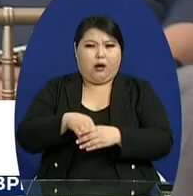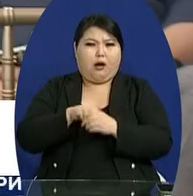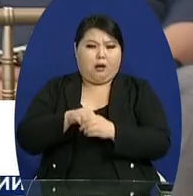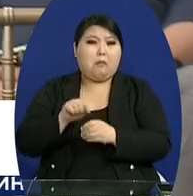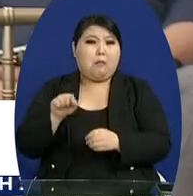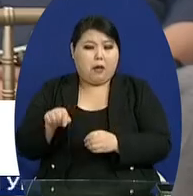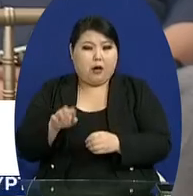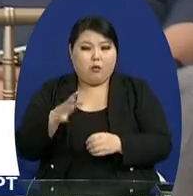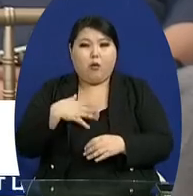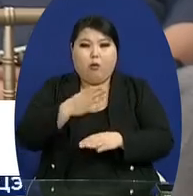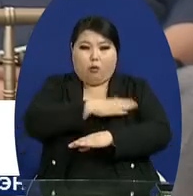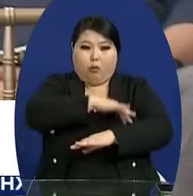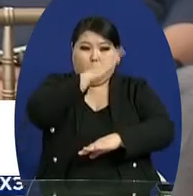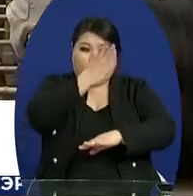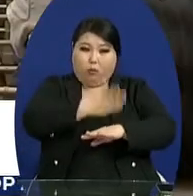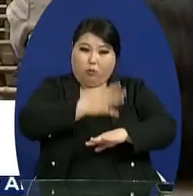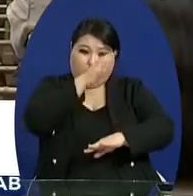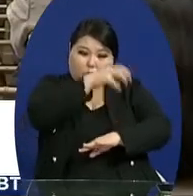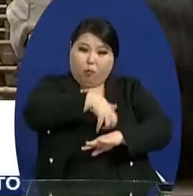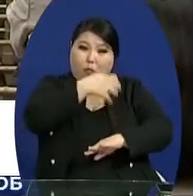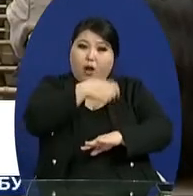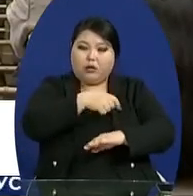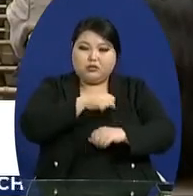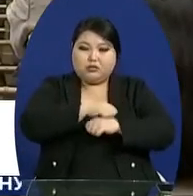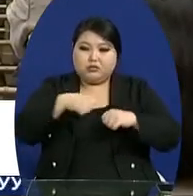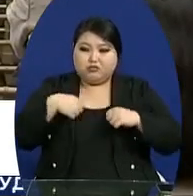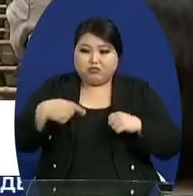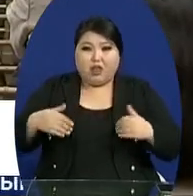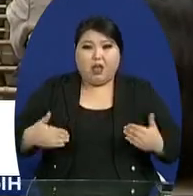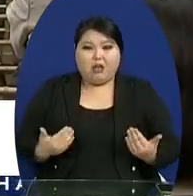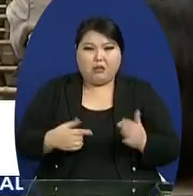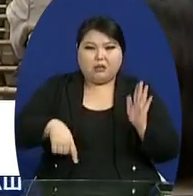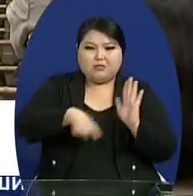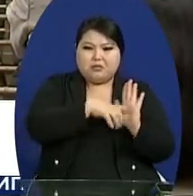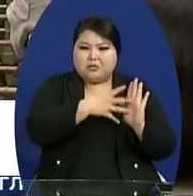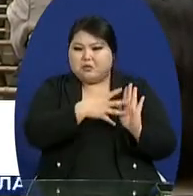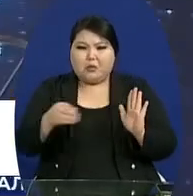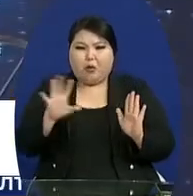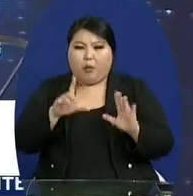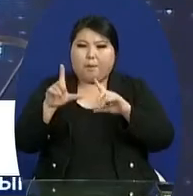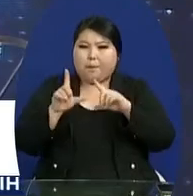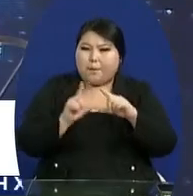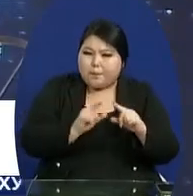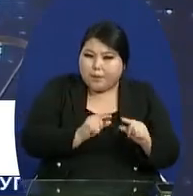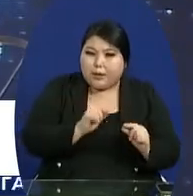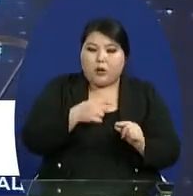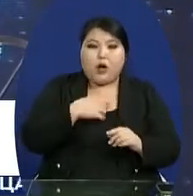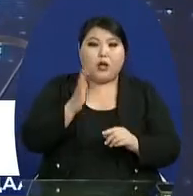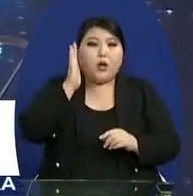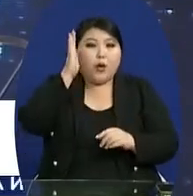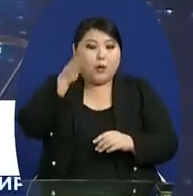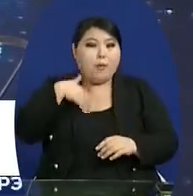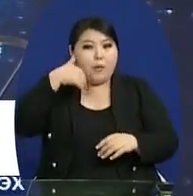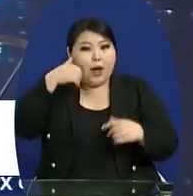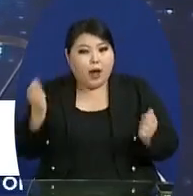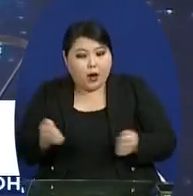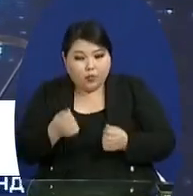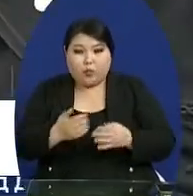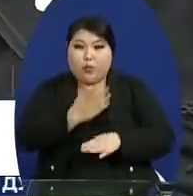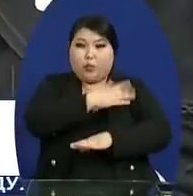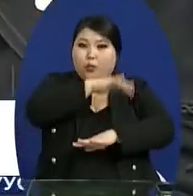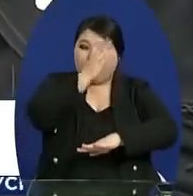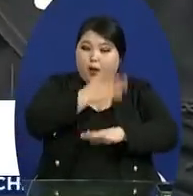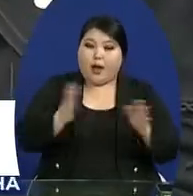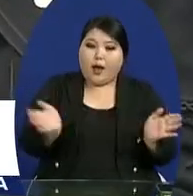иргэдийн амьдралд сөрөг нөлөө багтаагаар эрхлэх асуудал нэн чухал юм а. Ирээдүйд мал аж ахуй уул уурхай харилцан ашигтай оршин байхын үндэс